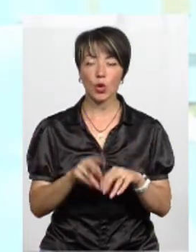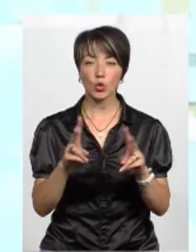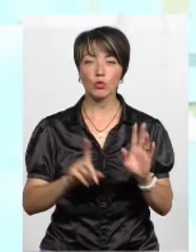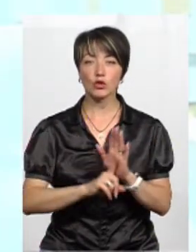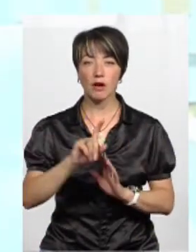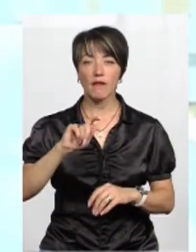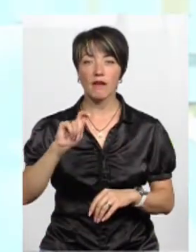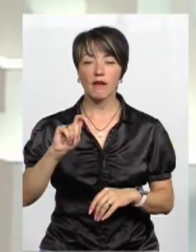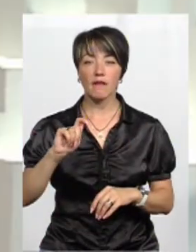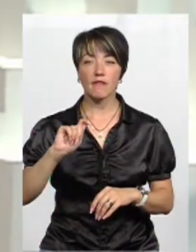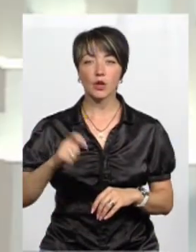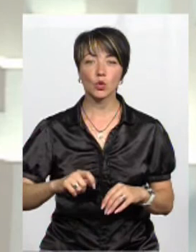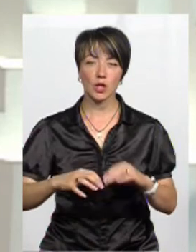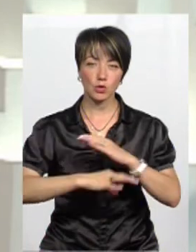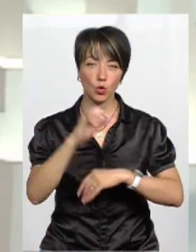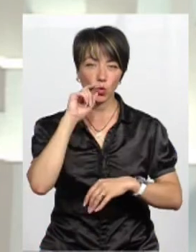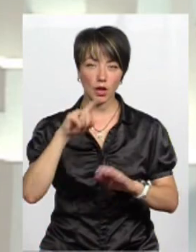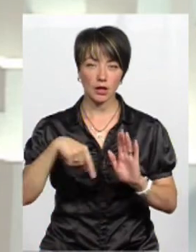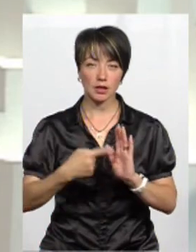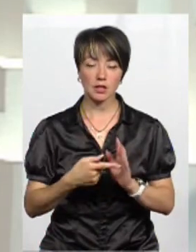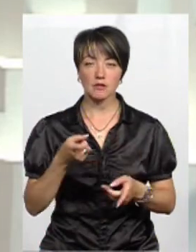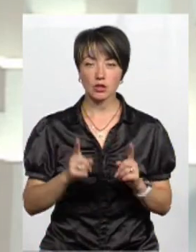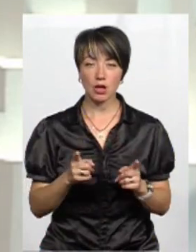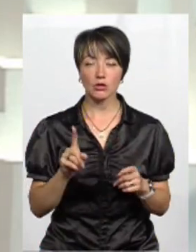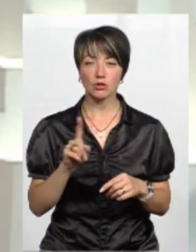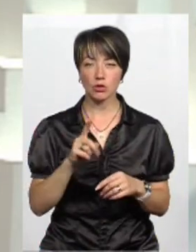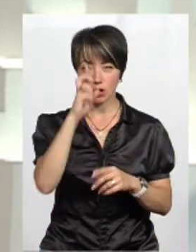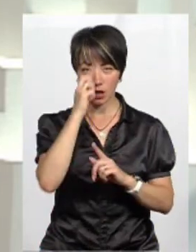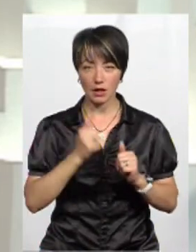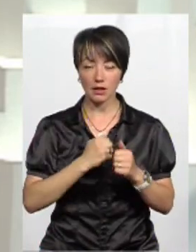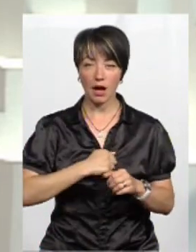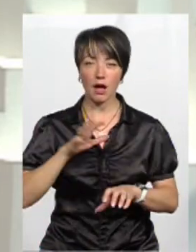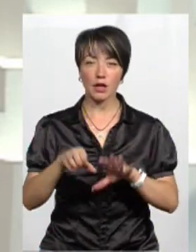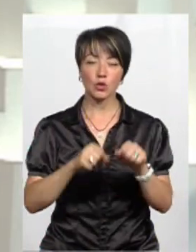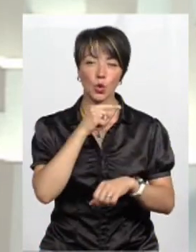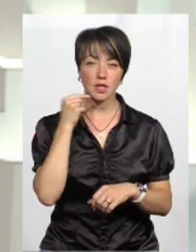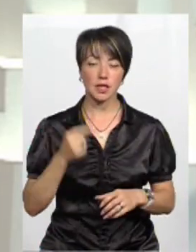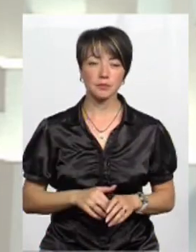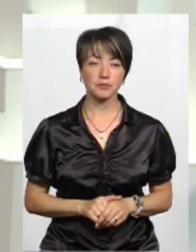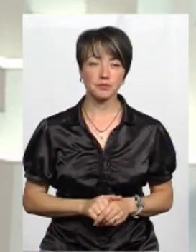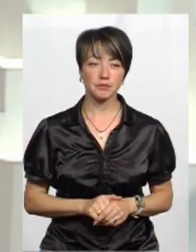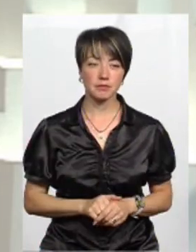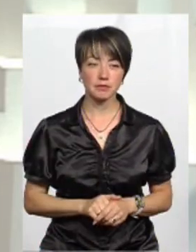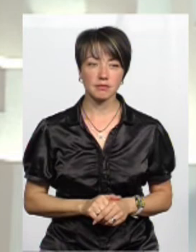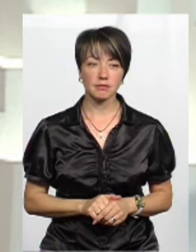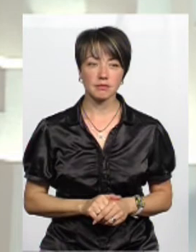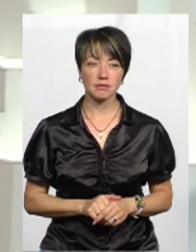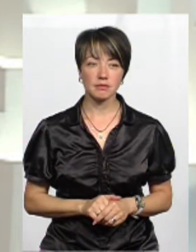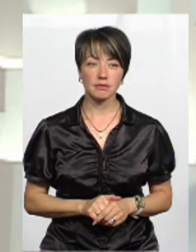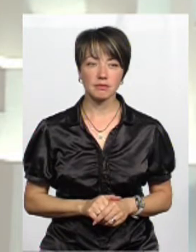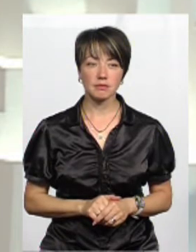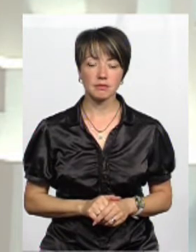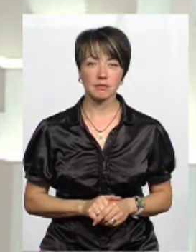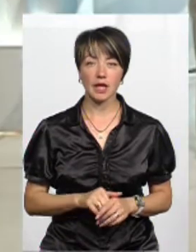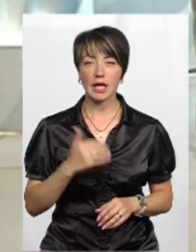кандидатів. Хто почав війну на сході України? Ну, звичайно, що країна-агресор Росія. ну і політичне